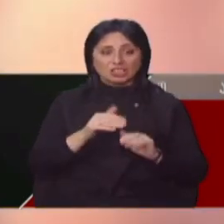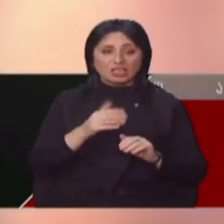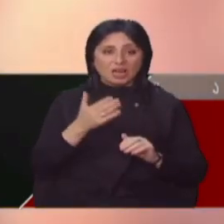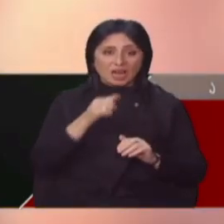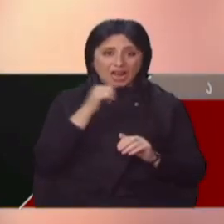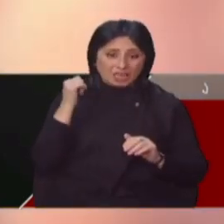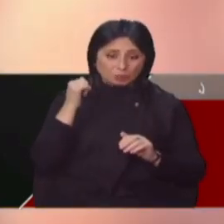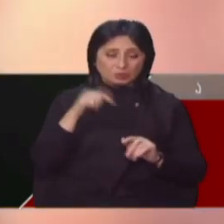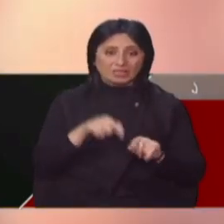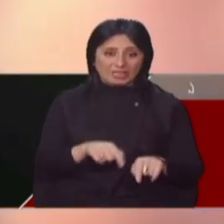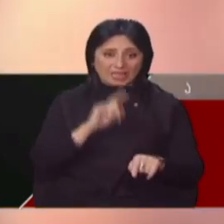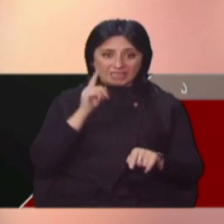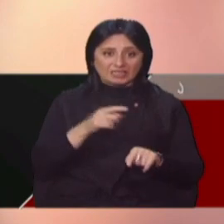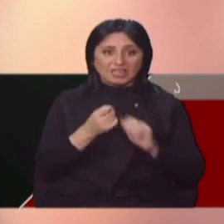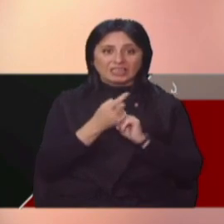გასულ და მიმდინარე წლებში